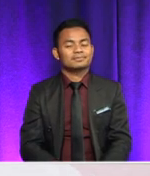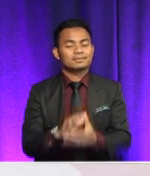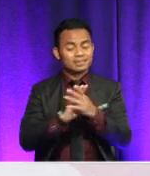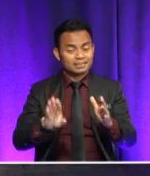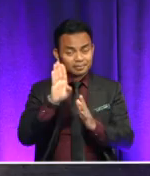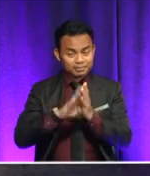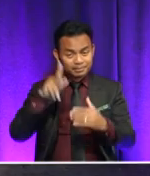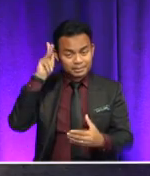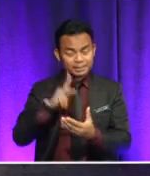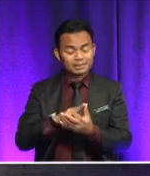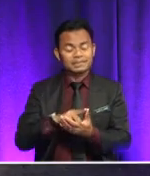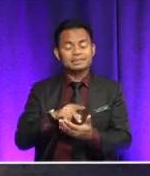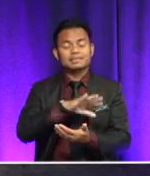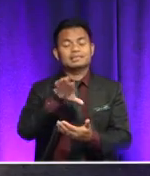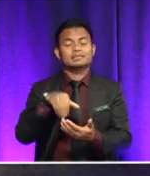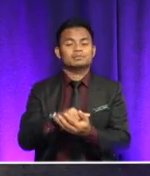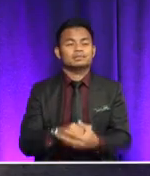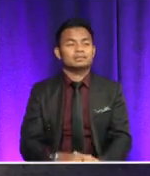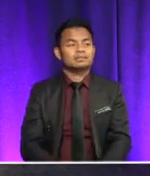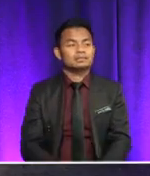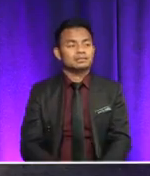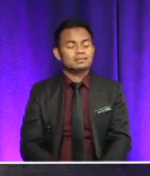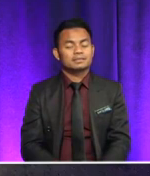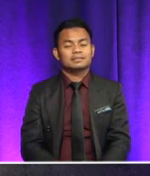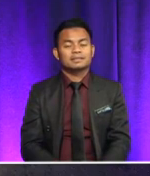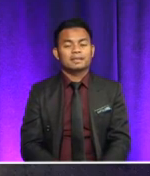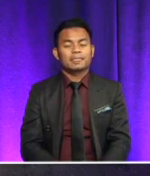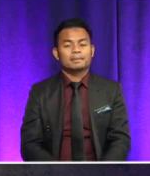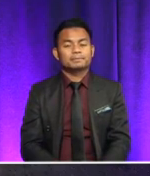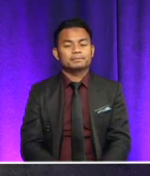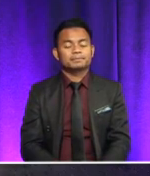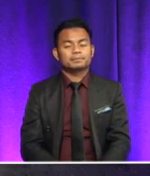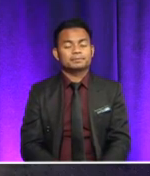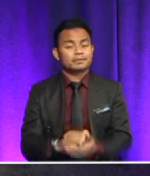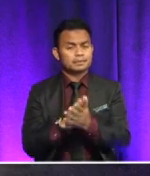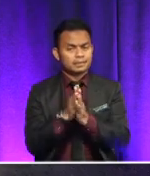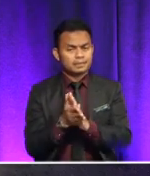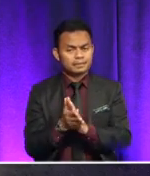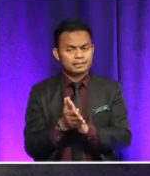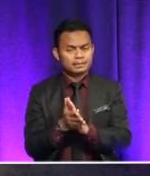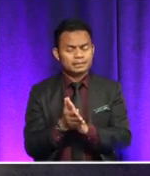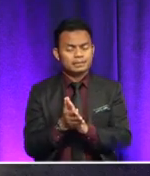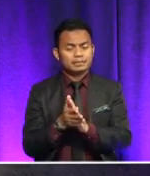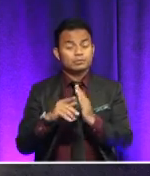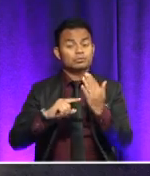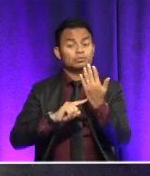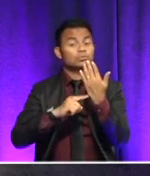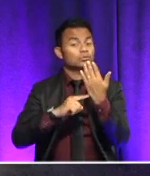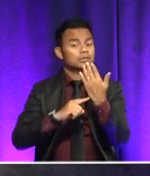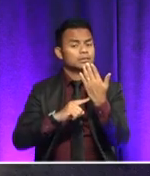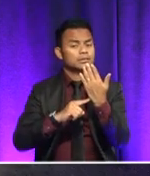ada sekuntum bunga dan tiga ekor kumbang untuk hari ini jadi sebagai permulaan